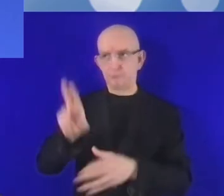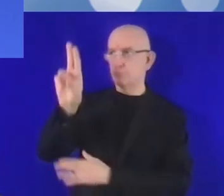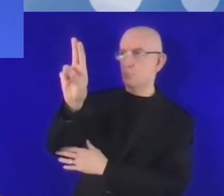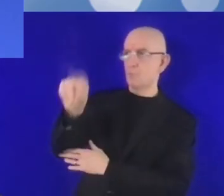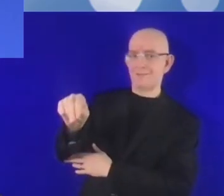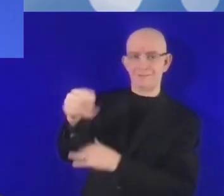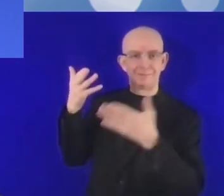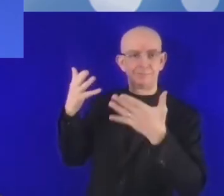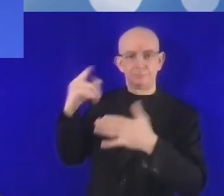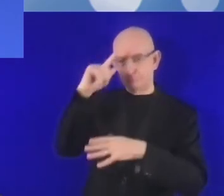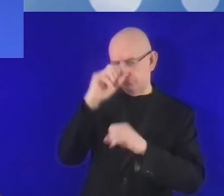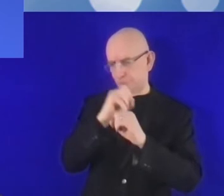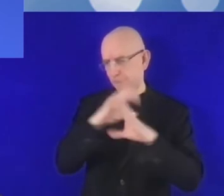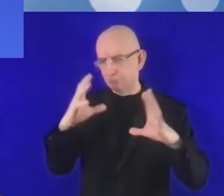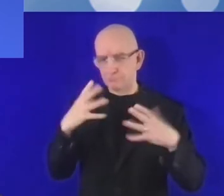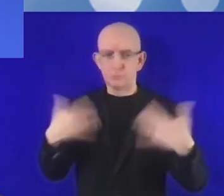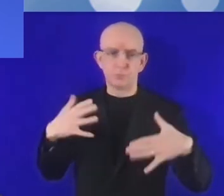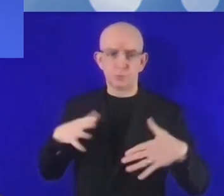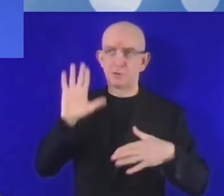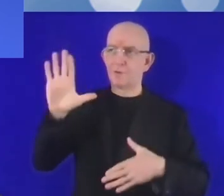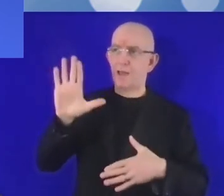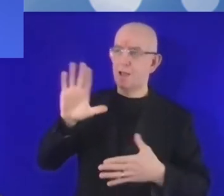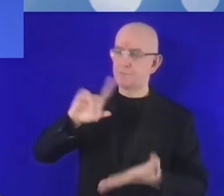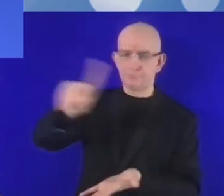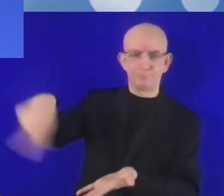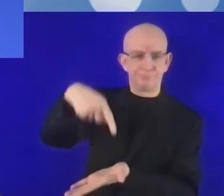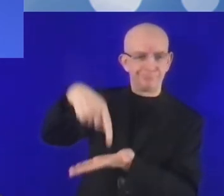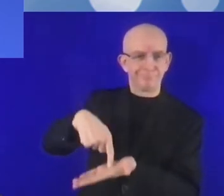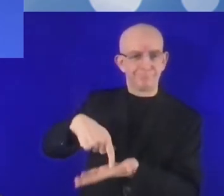été rappelé, 8000 participants sur place.